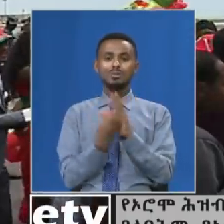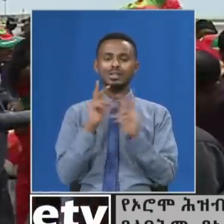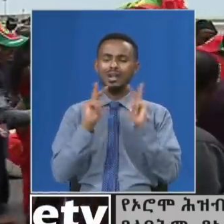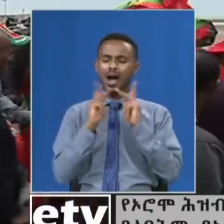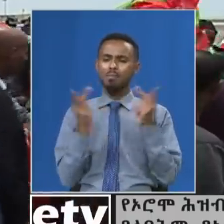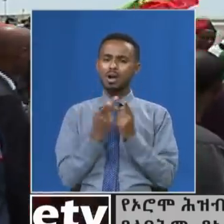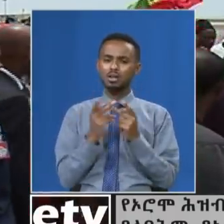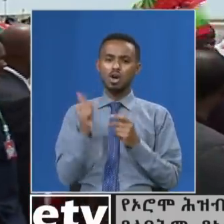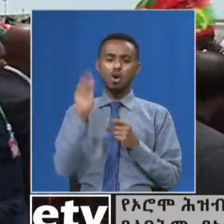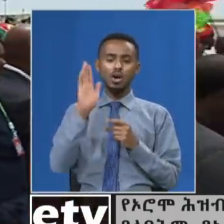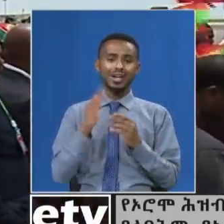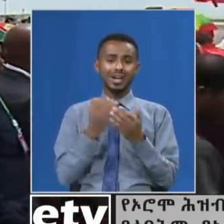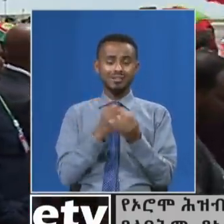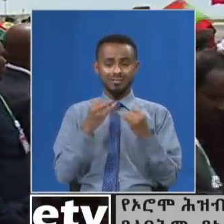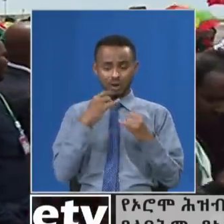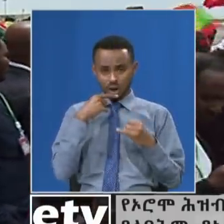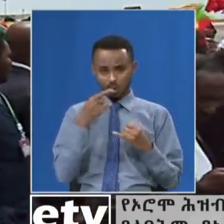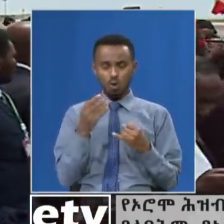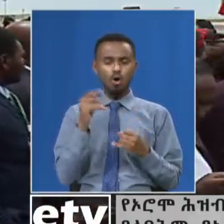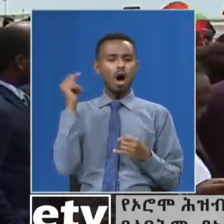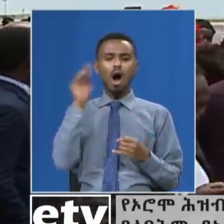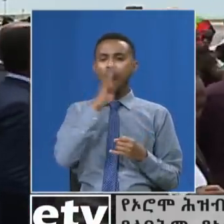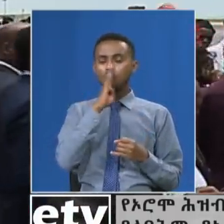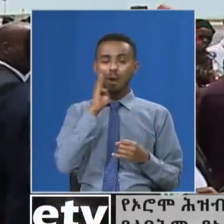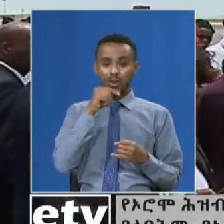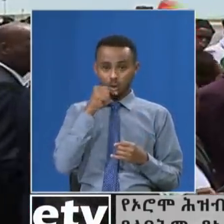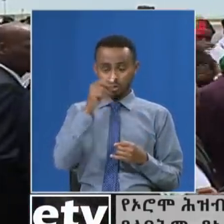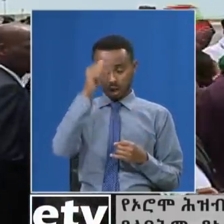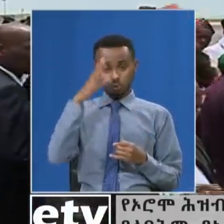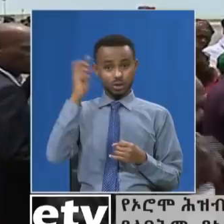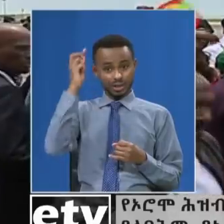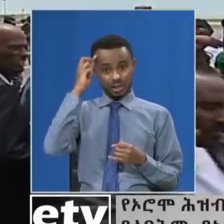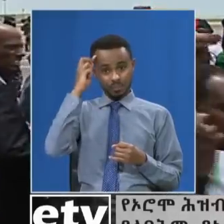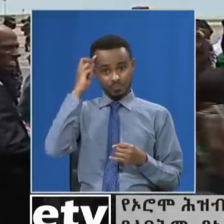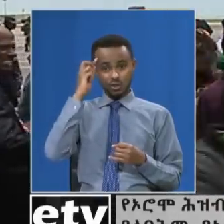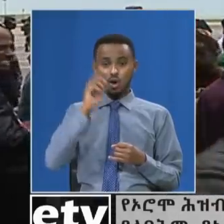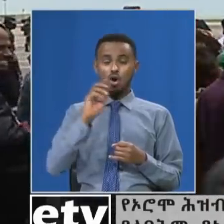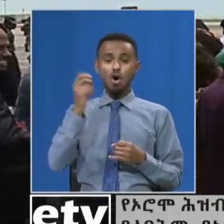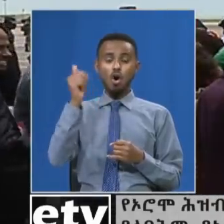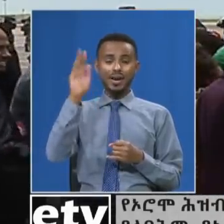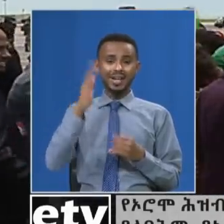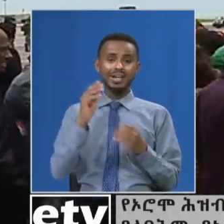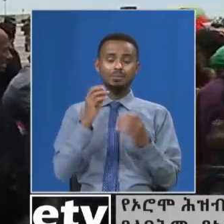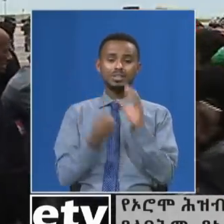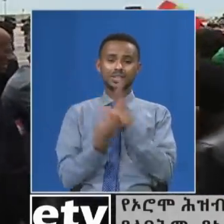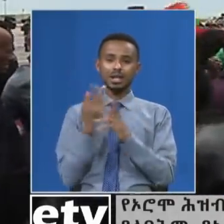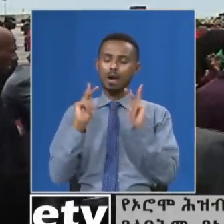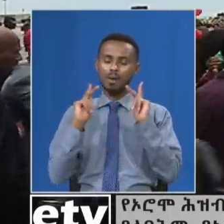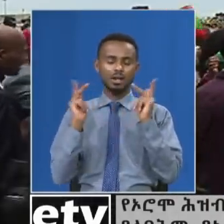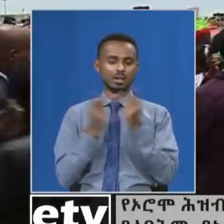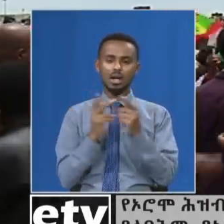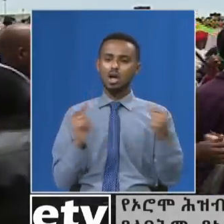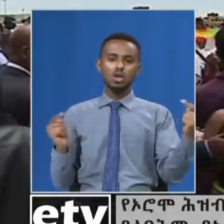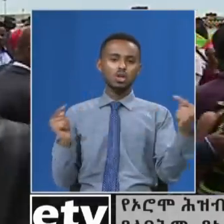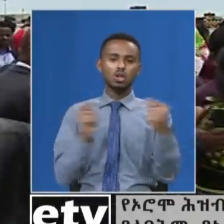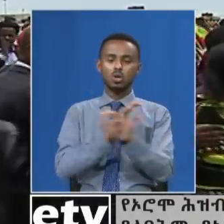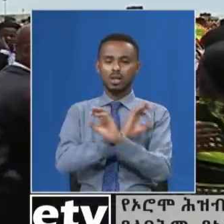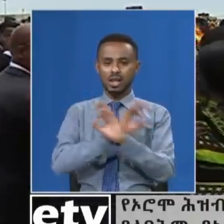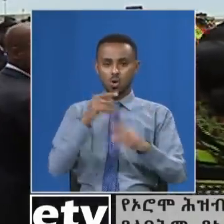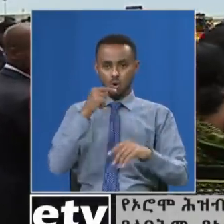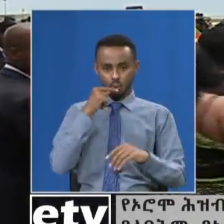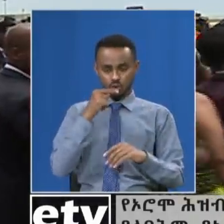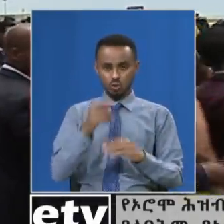ፓርቲ ኦነግን ከፋፈለው የሚለው አሉባልታ ነው የሚሉት አቶ ቀጀላ ኦነግ ከብልጽግና ፓርቲ ጋር ግንኙነት የለውም